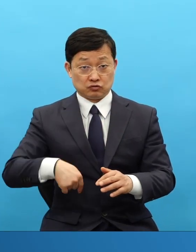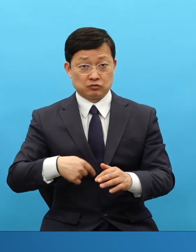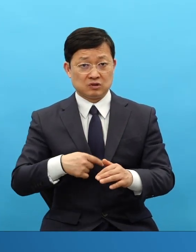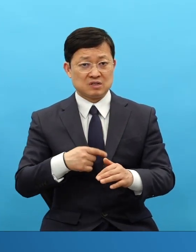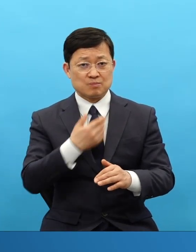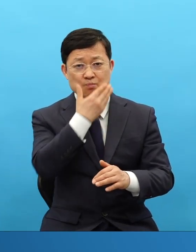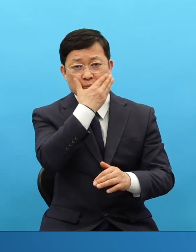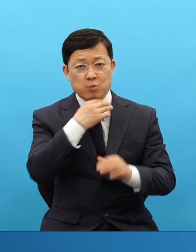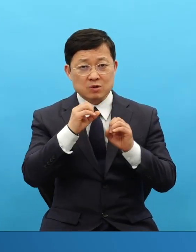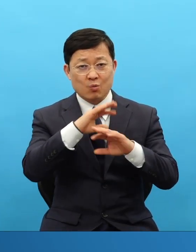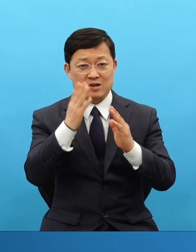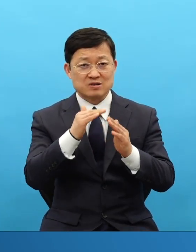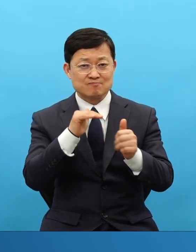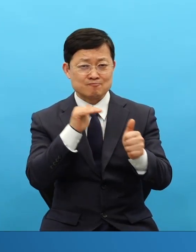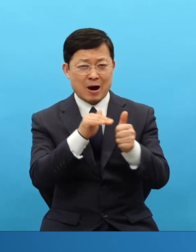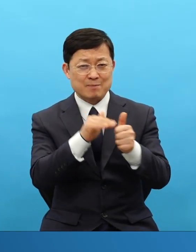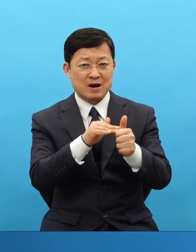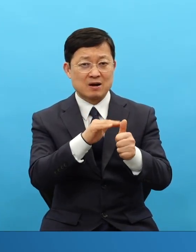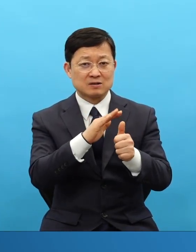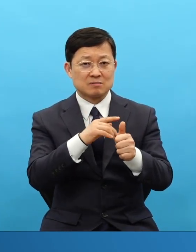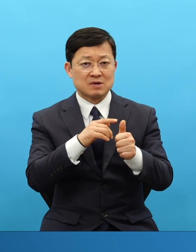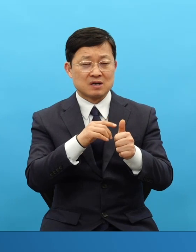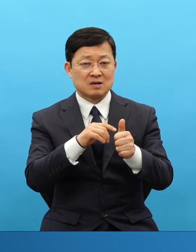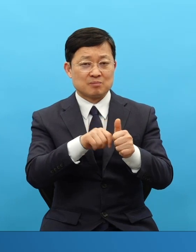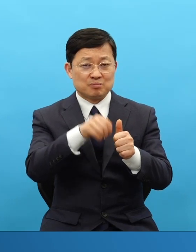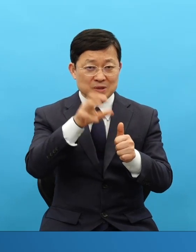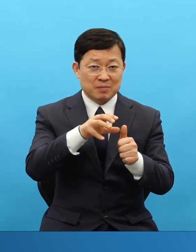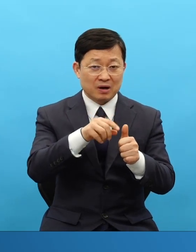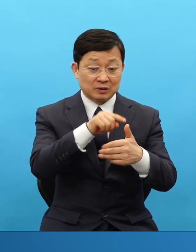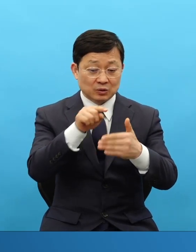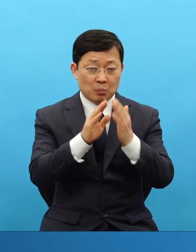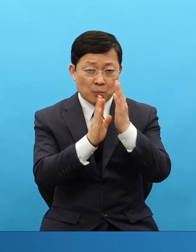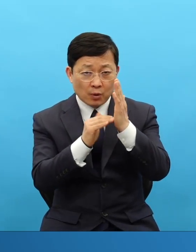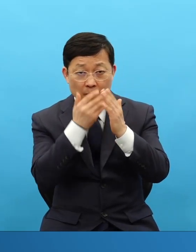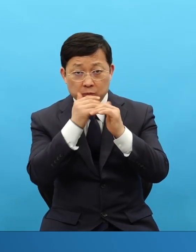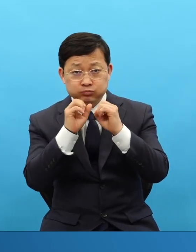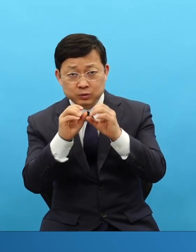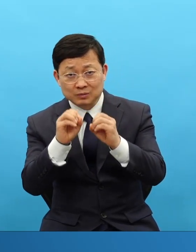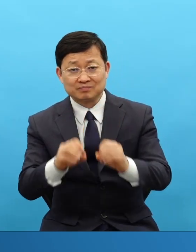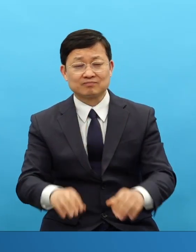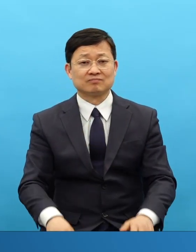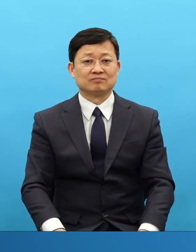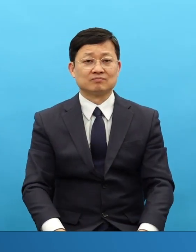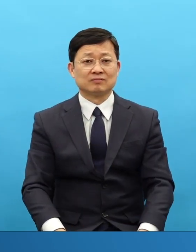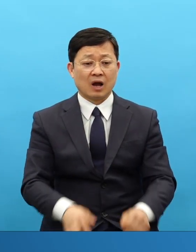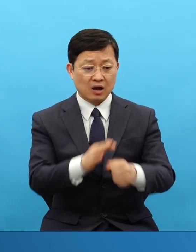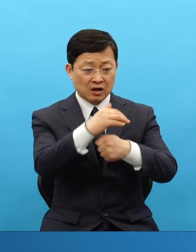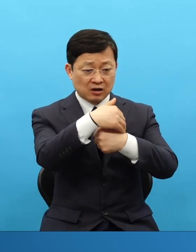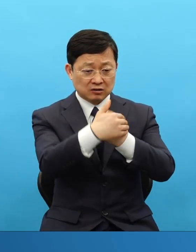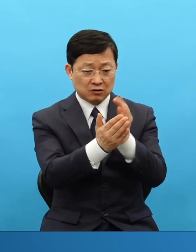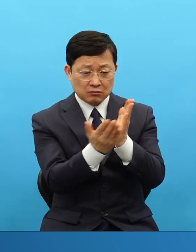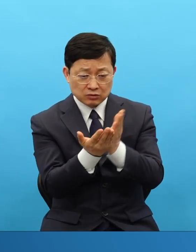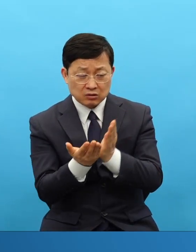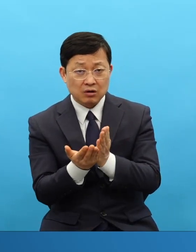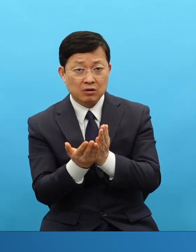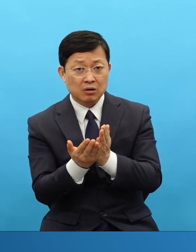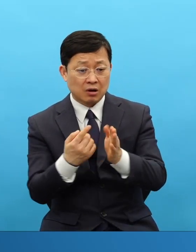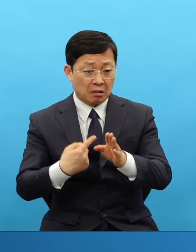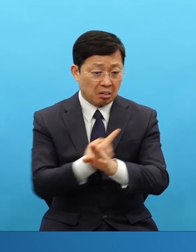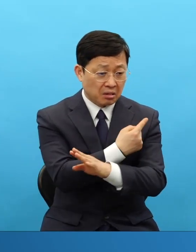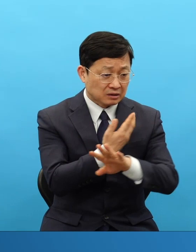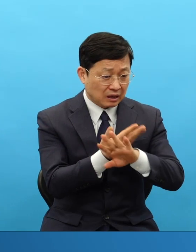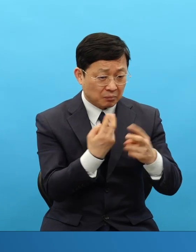속에 이러면 보금전한단 말이에요 완전히 성경에 있는 대로 하지 않으면 안 돼요